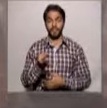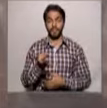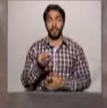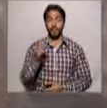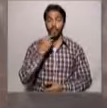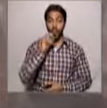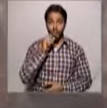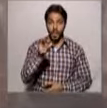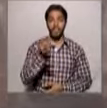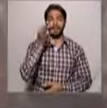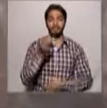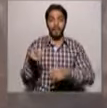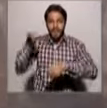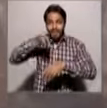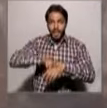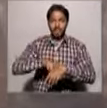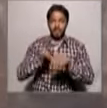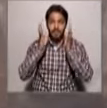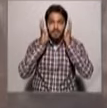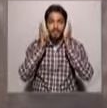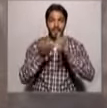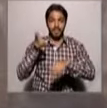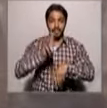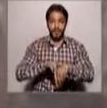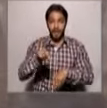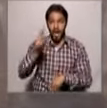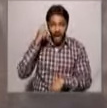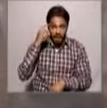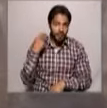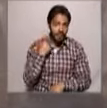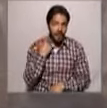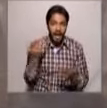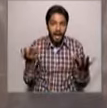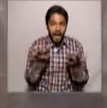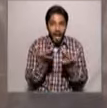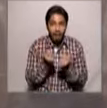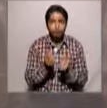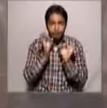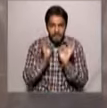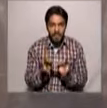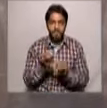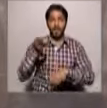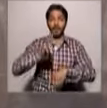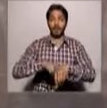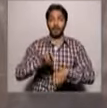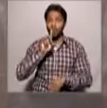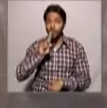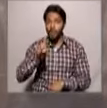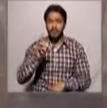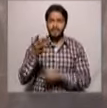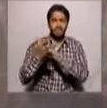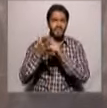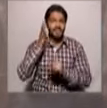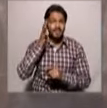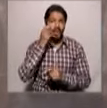وعليه أن يعيد هذه الصلوات إن كان يعلم عددها ويعلم أمورها، وإلا فعليه